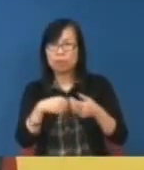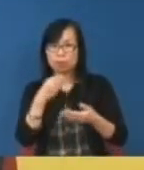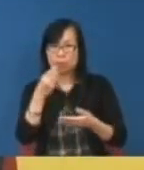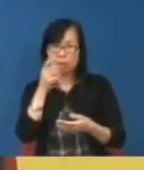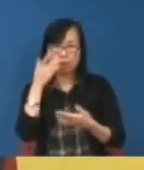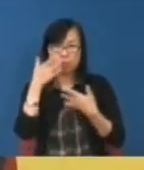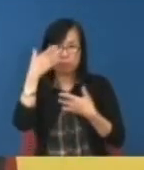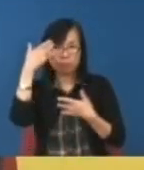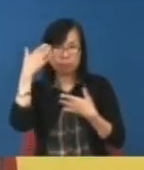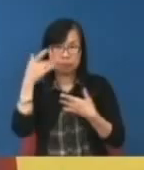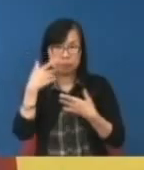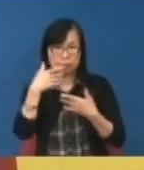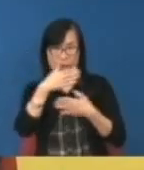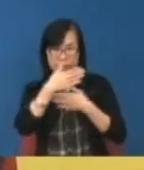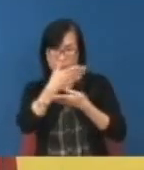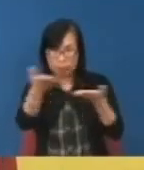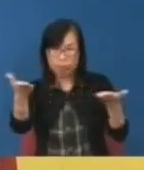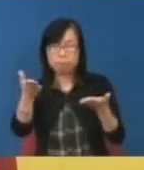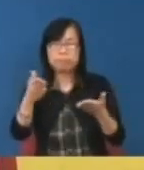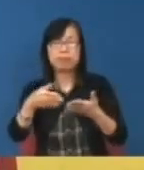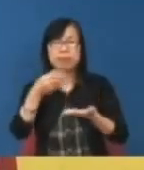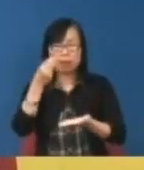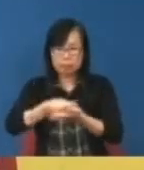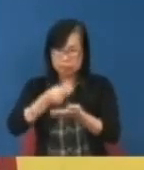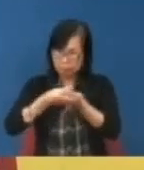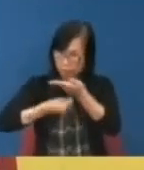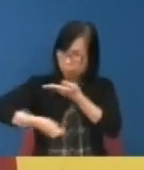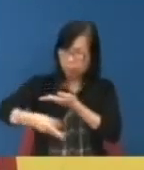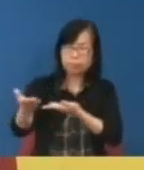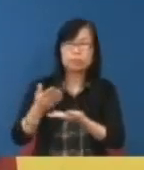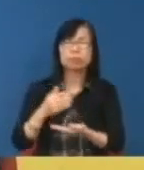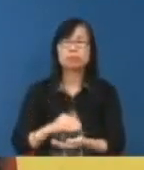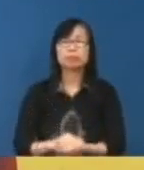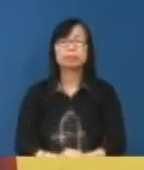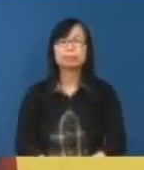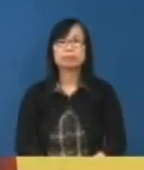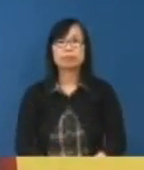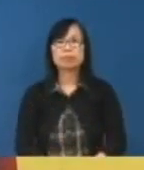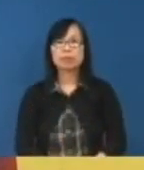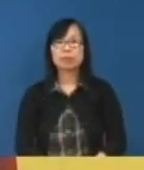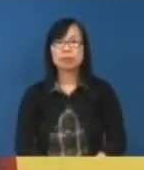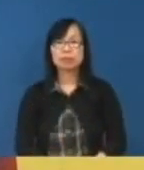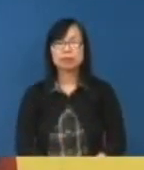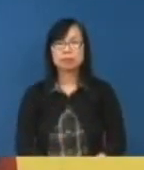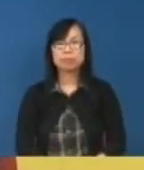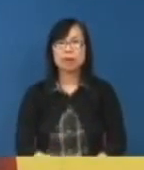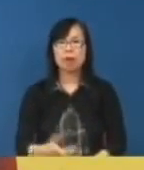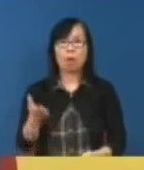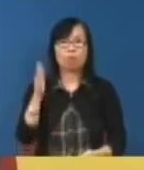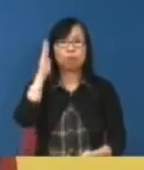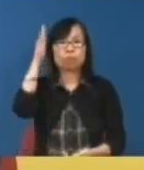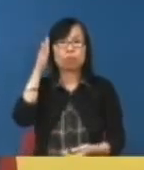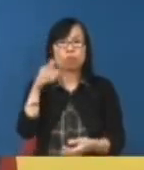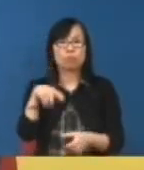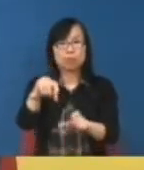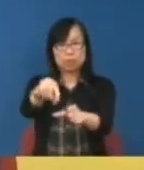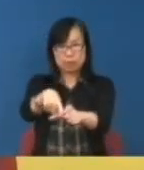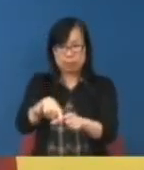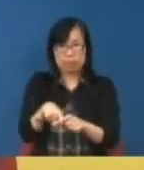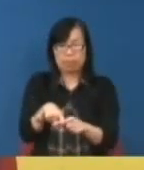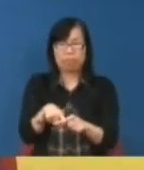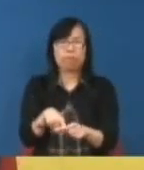噶嘛，可以係嘛？咁即使如果你中咗居屋之後，你假以時日咁，你可以即係賺翻一個差額